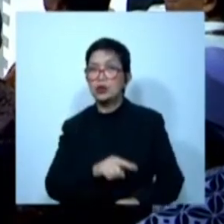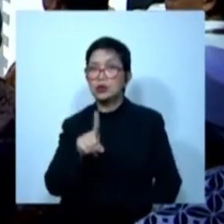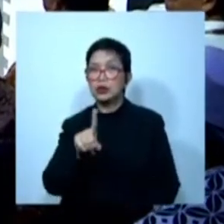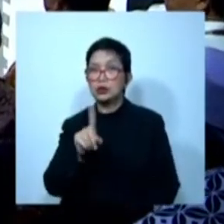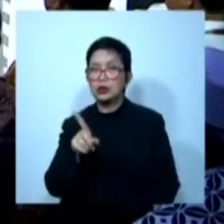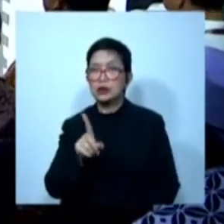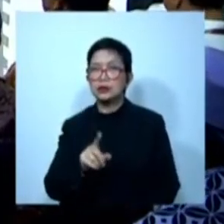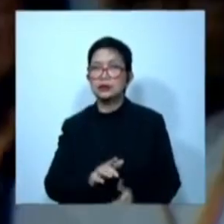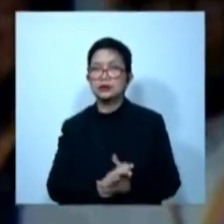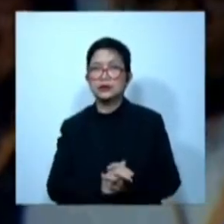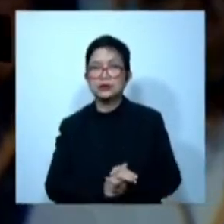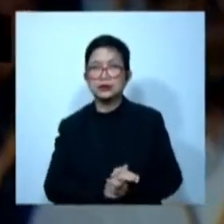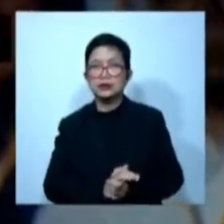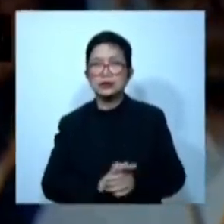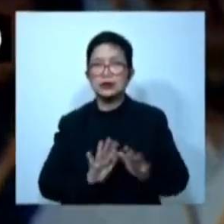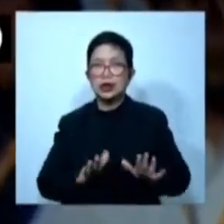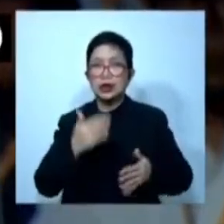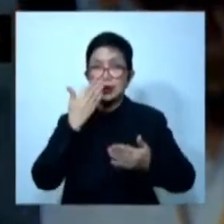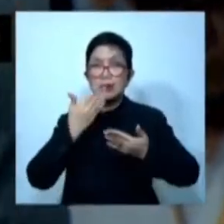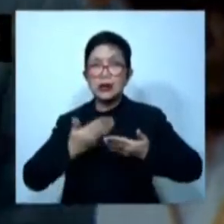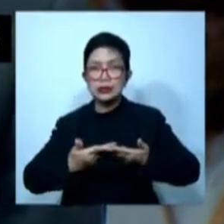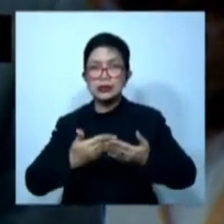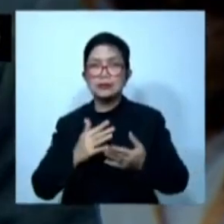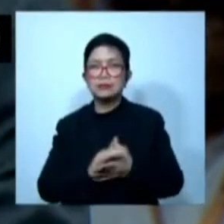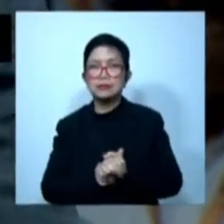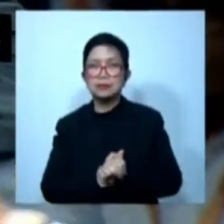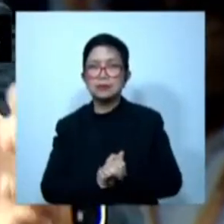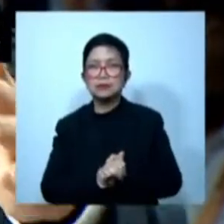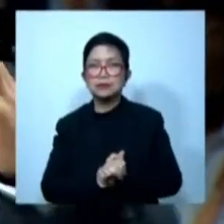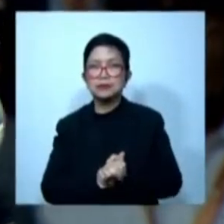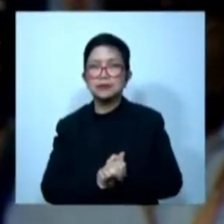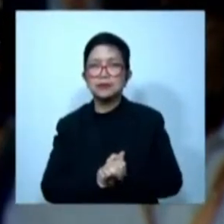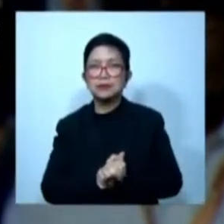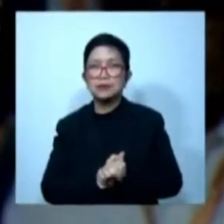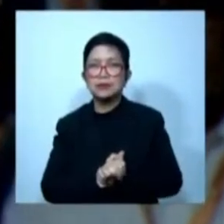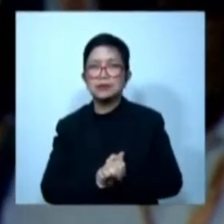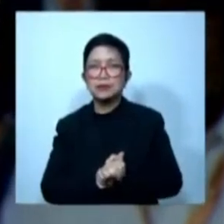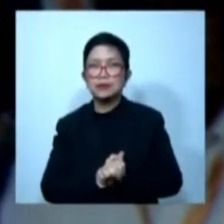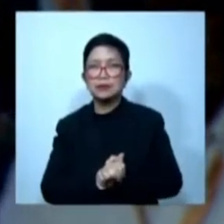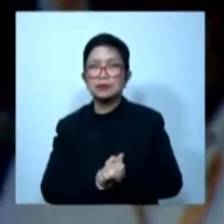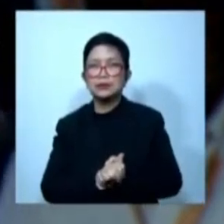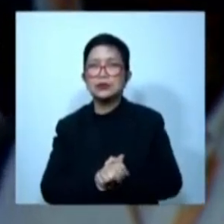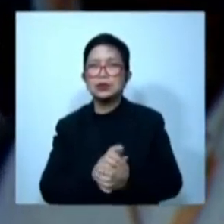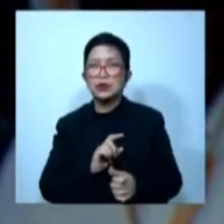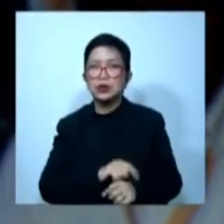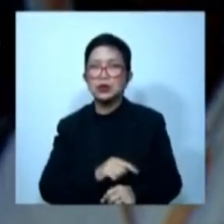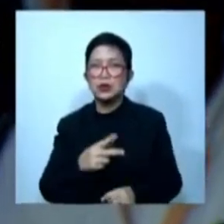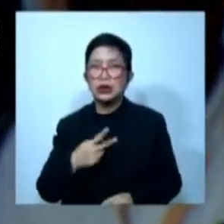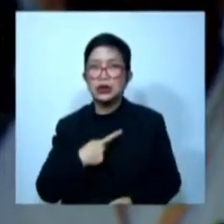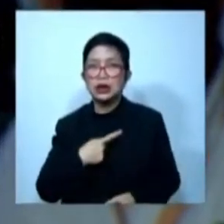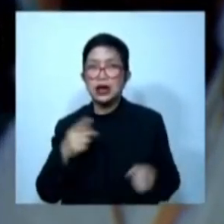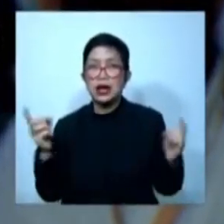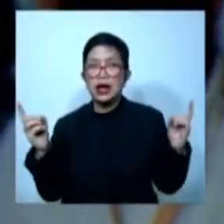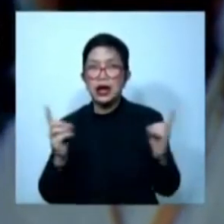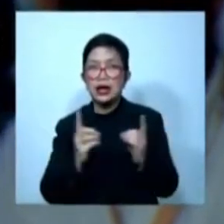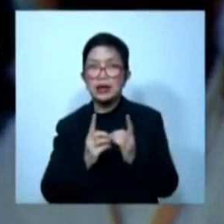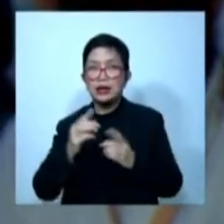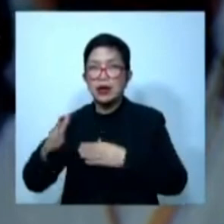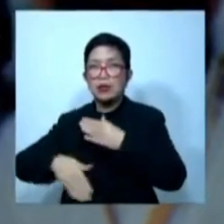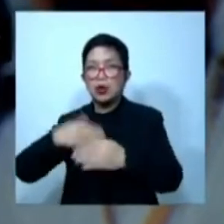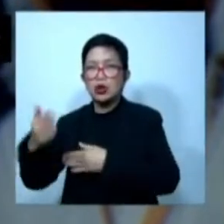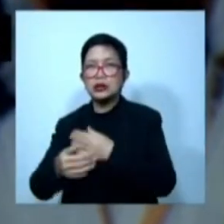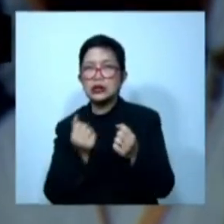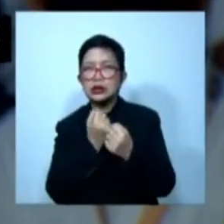Ya. Terima kasih. Ketika kita menghadapi sebuah proses